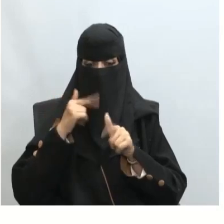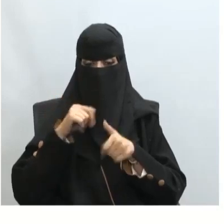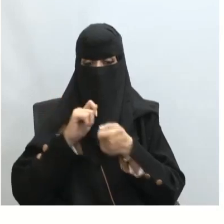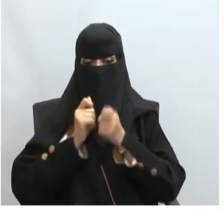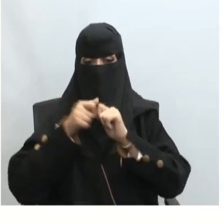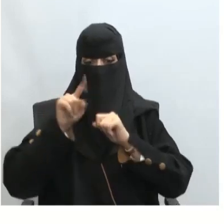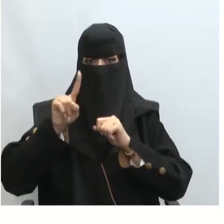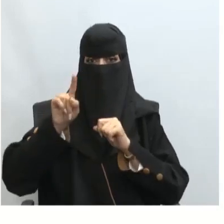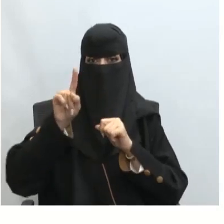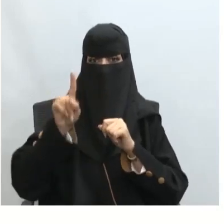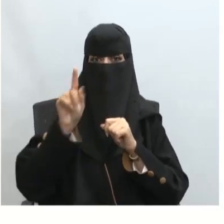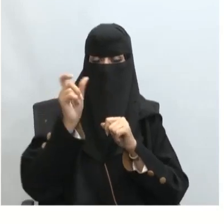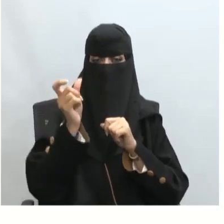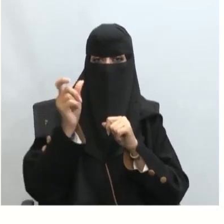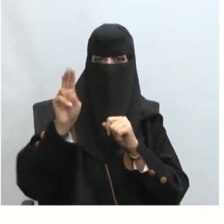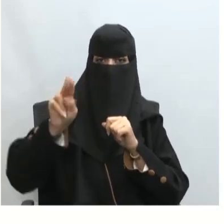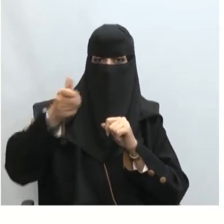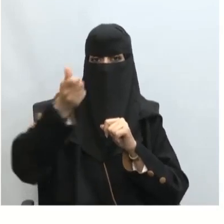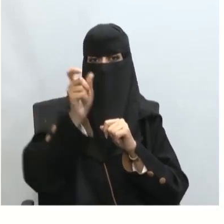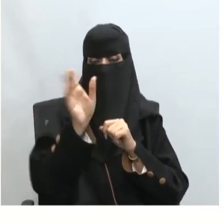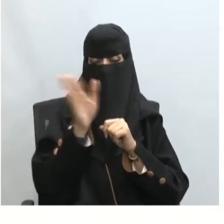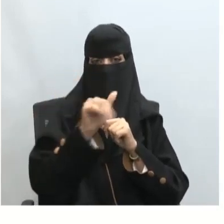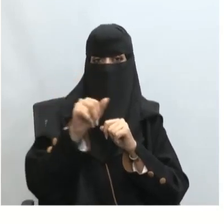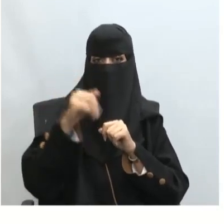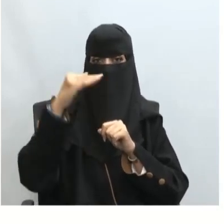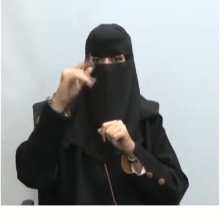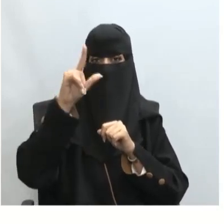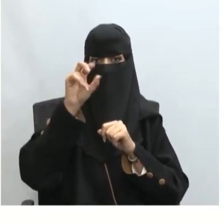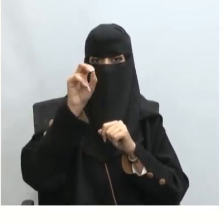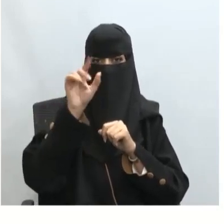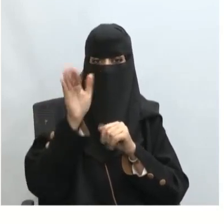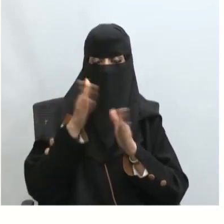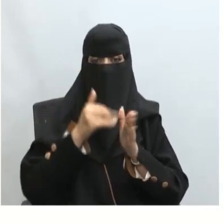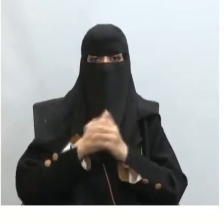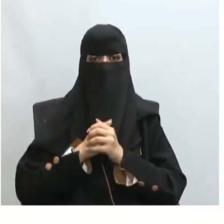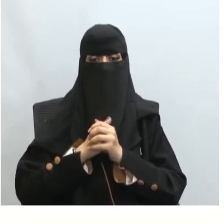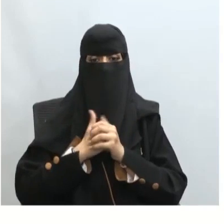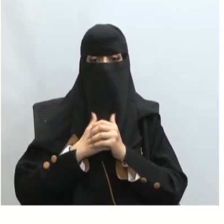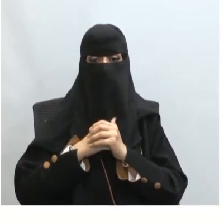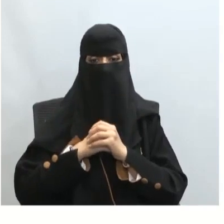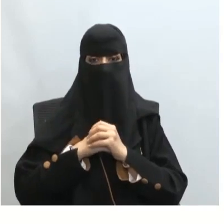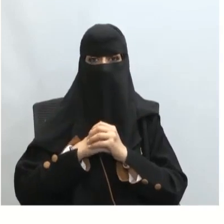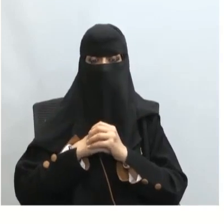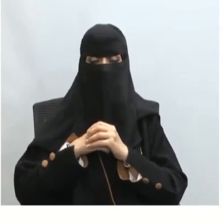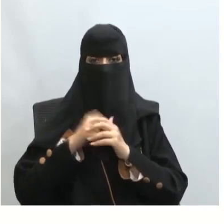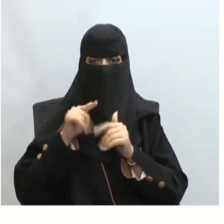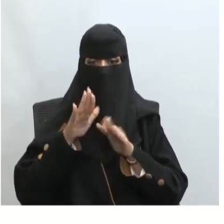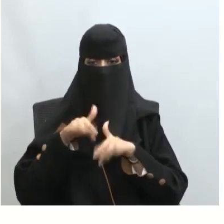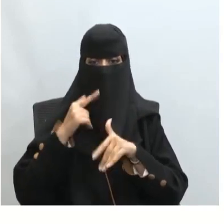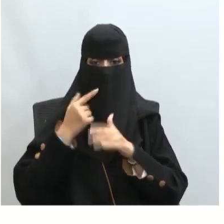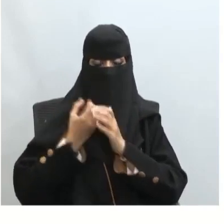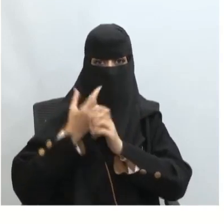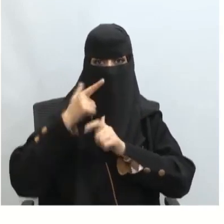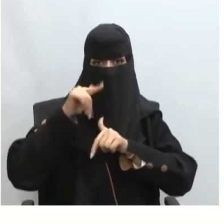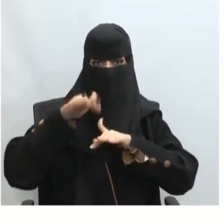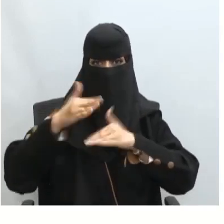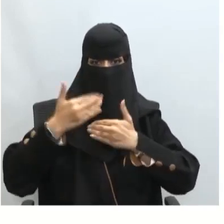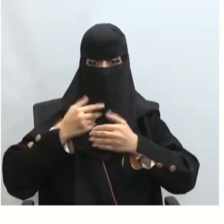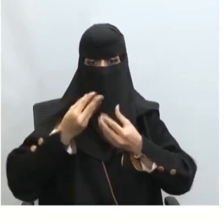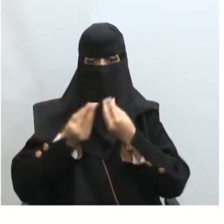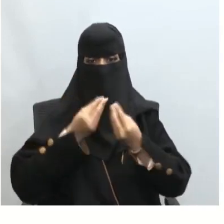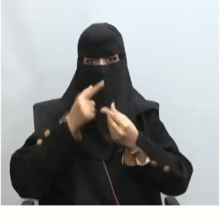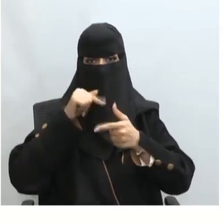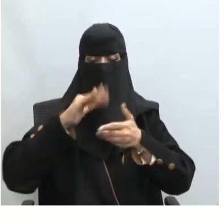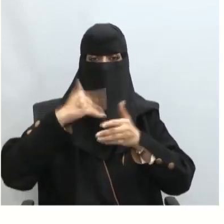تحول الى ان بنتان حلقي برومو بنتان حلا الان توقع نواهج